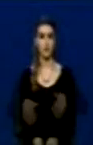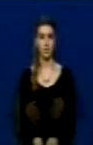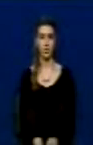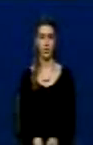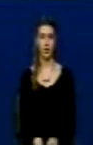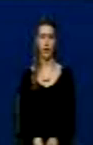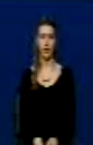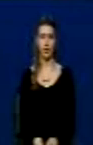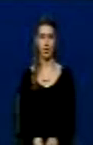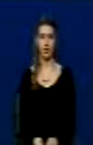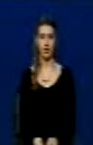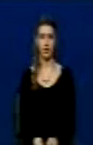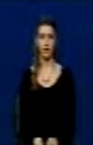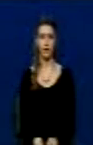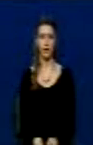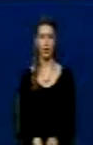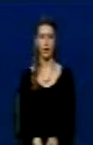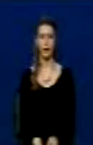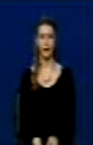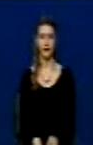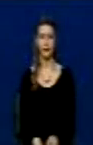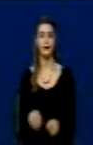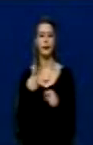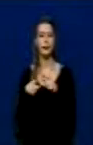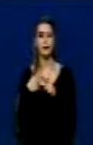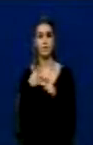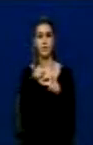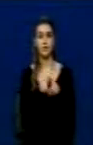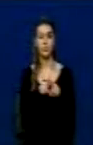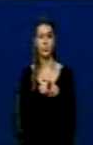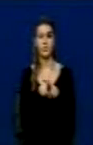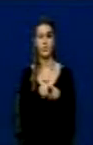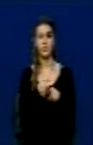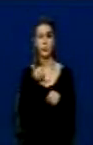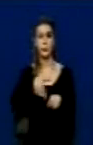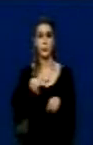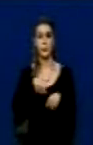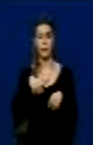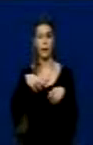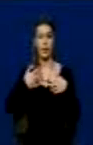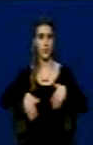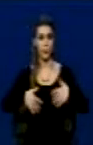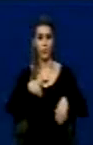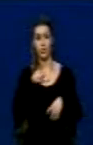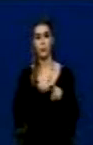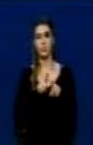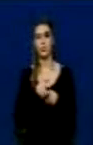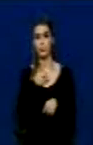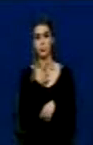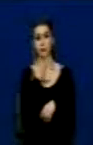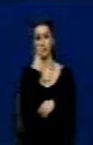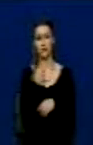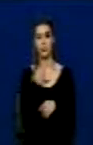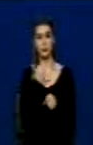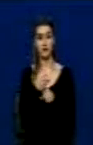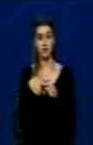Sepse rënja e numrit të regjistruarve dhe se të papunë nuk është as pak shenjë që ata kanë gjetur